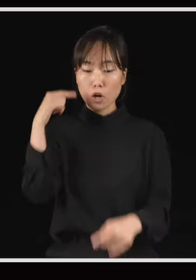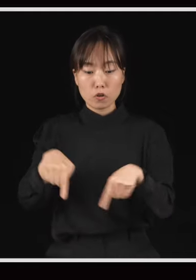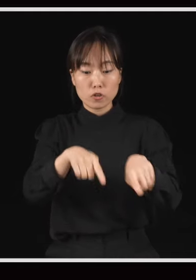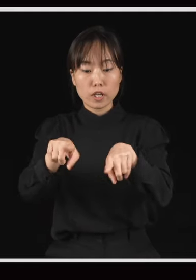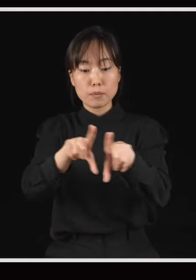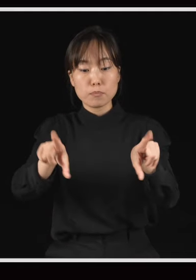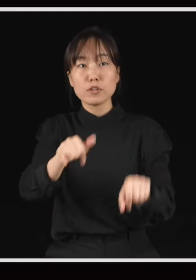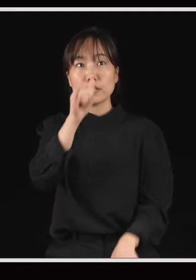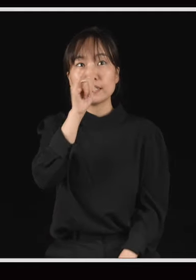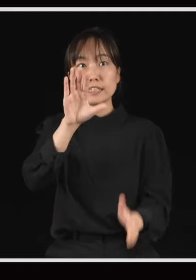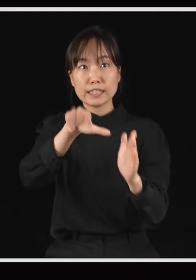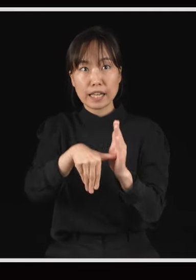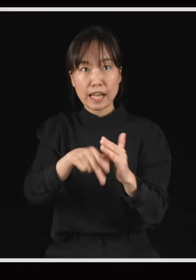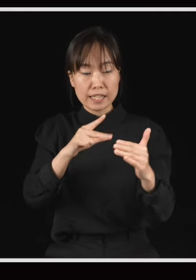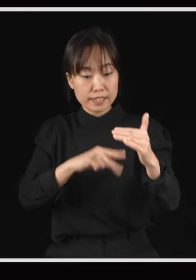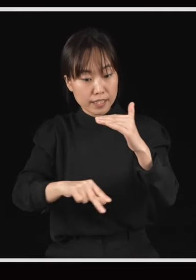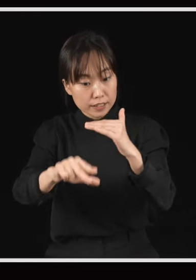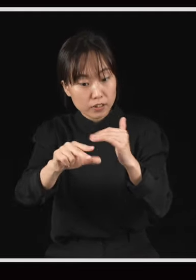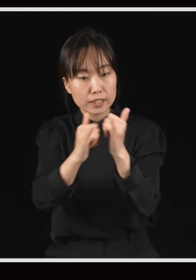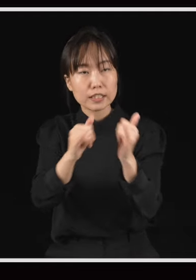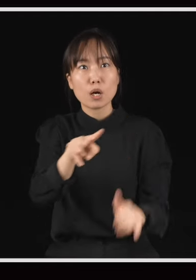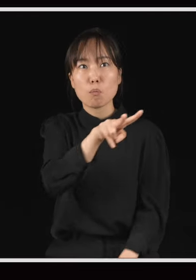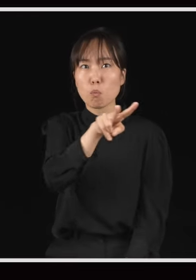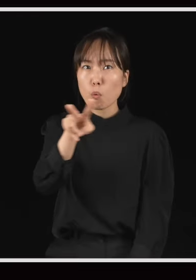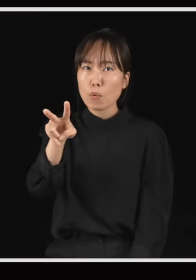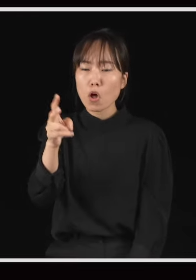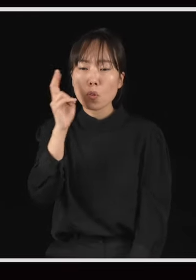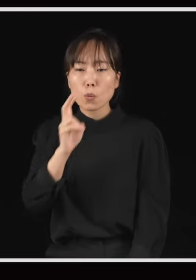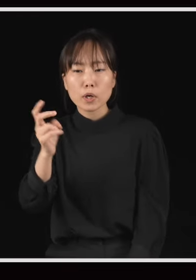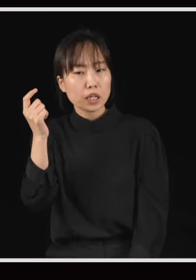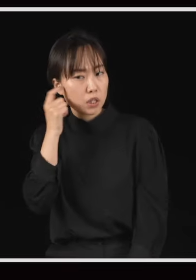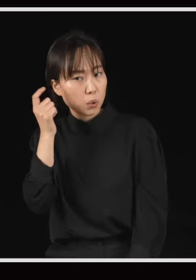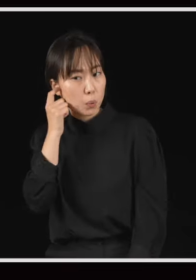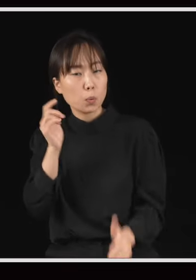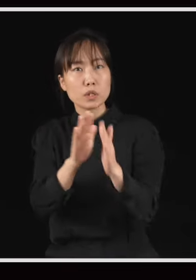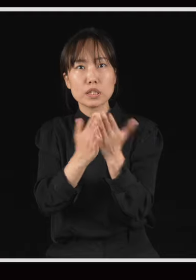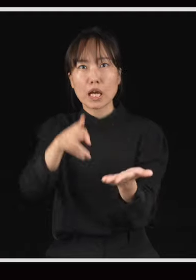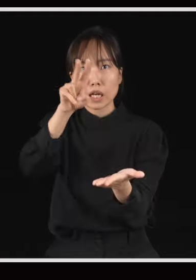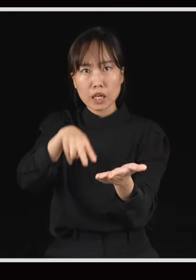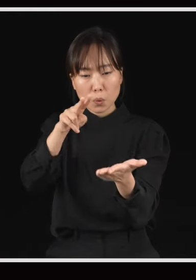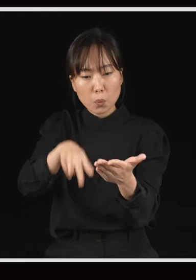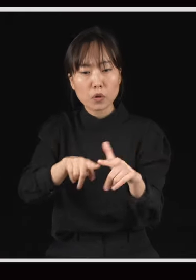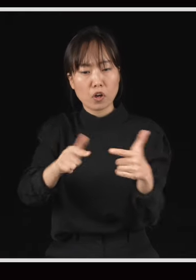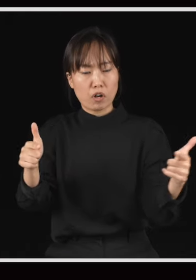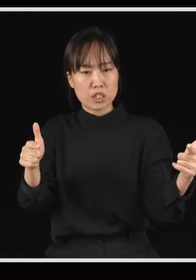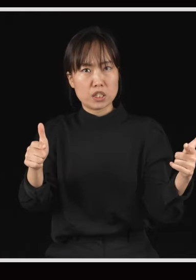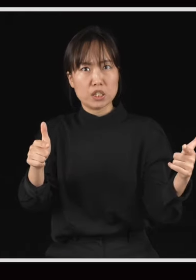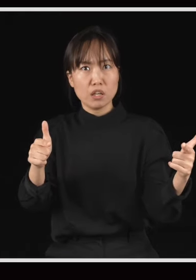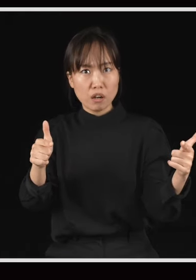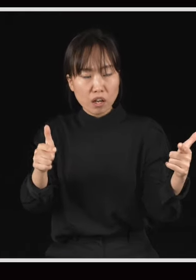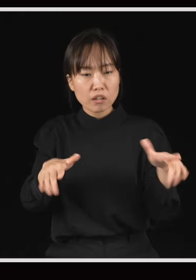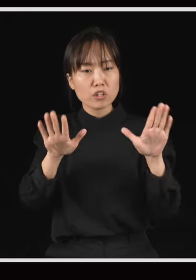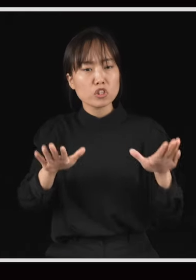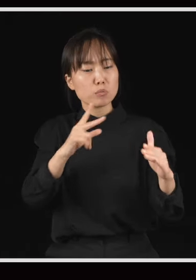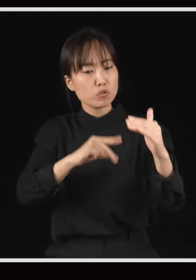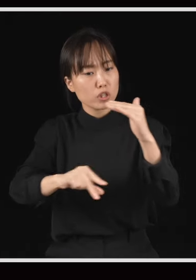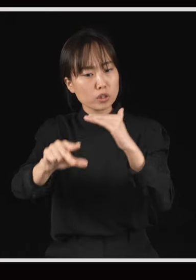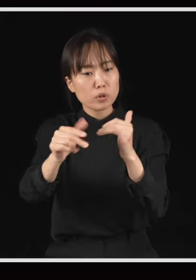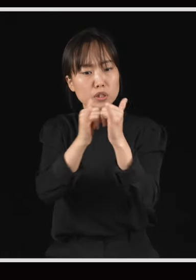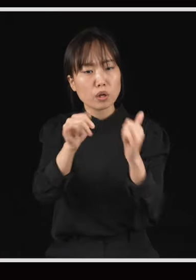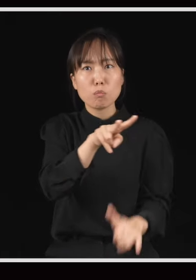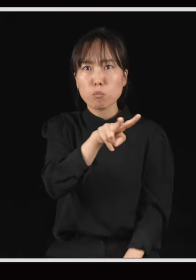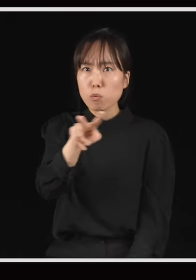옛날에는 워크맨이 있던 시절에는요, 지하철에서 다 워크맨으로 음악 들었잖아요. 가만히 있으면서 단행본도 보고. 근데 지금은 지하철 타면은 모두가